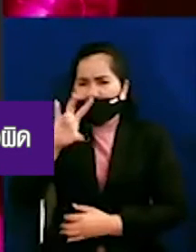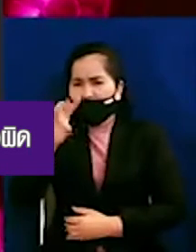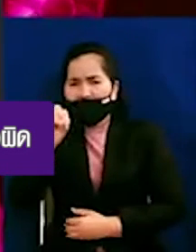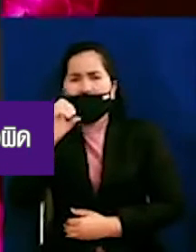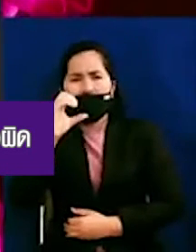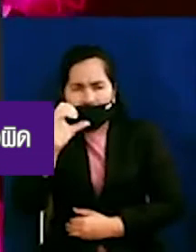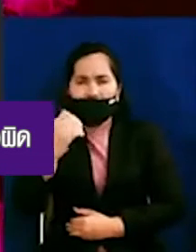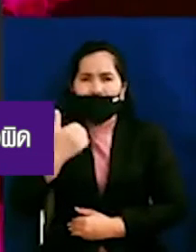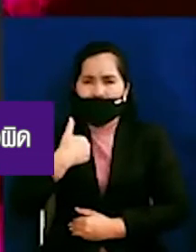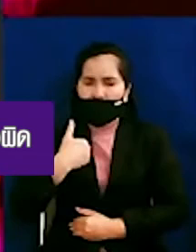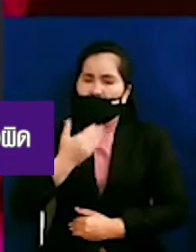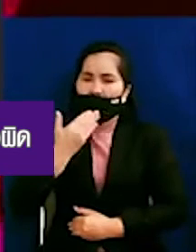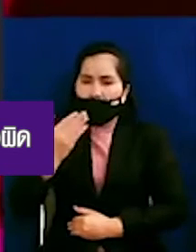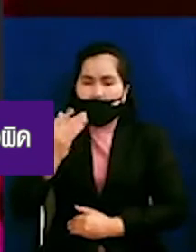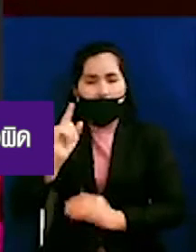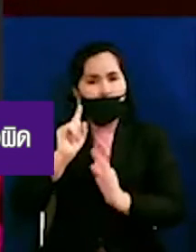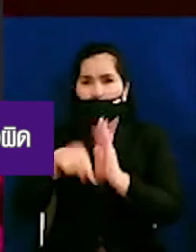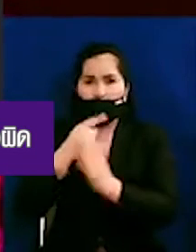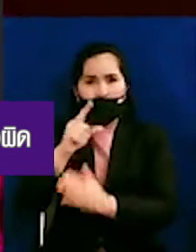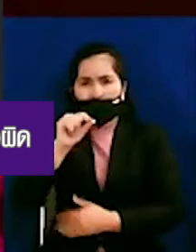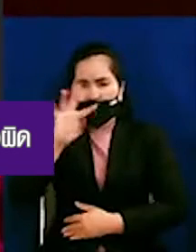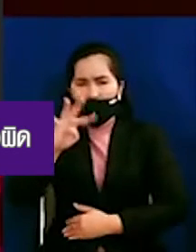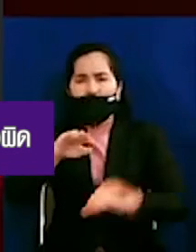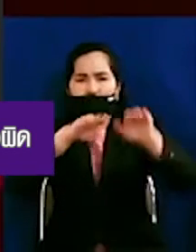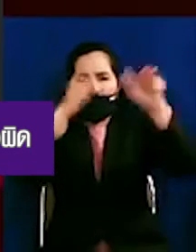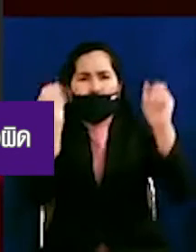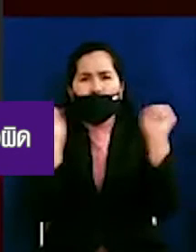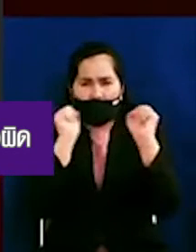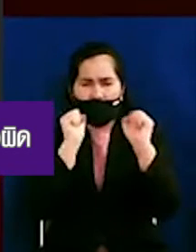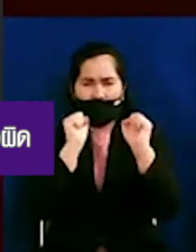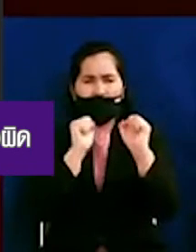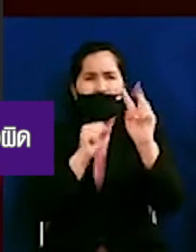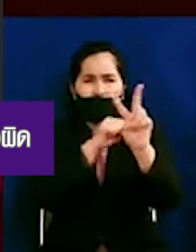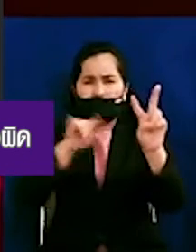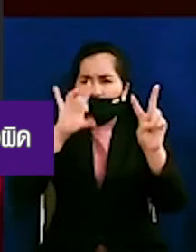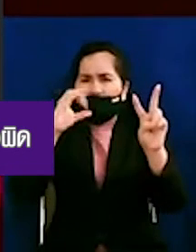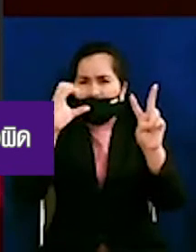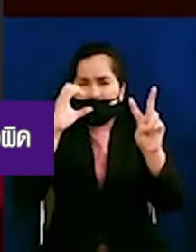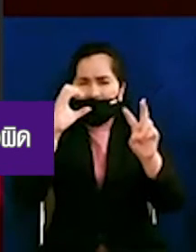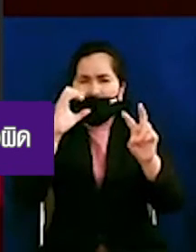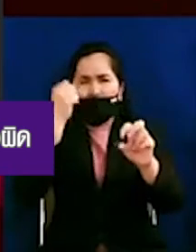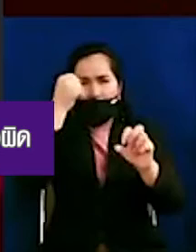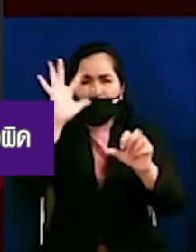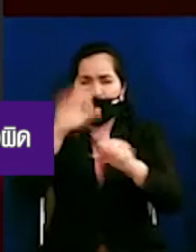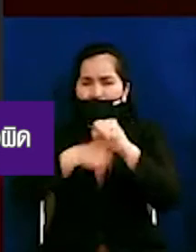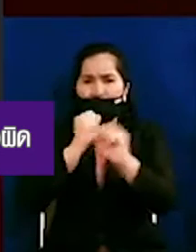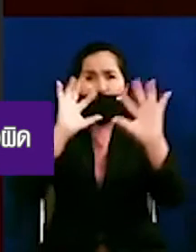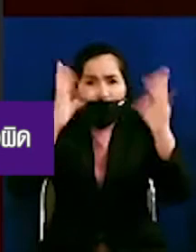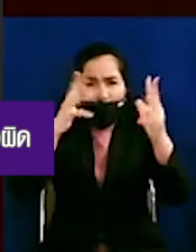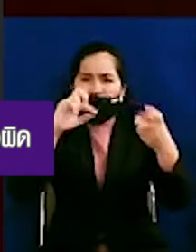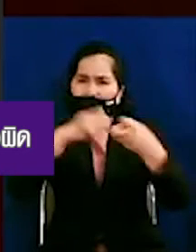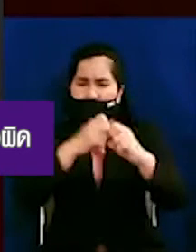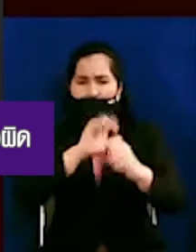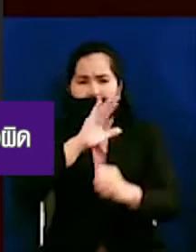เอ่อตลอดเวลาแล้วเอามาไว้ในตู้เย็นได้ 2-8องศาเป็นระยะเวลา 5วันอันนี้คือข้อข้อมูลเดิมเป็นข้อจำกัด